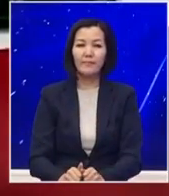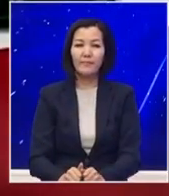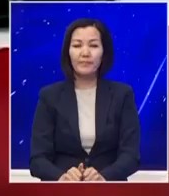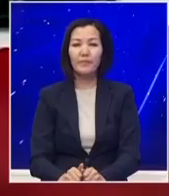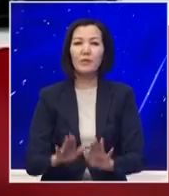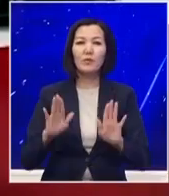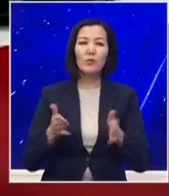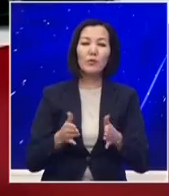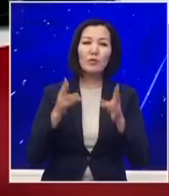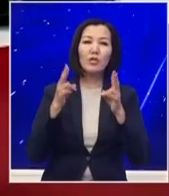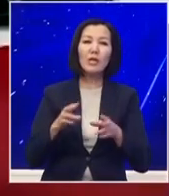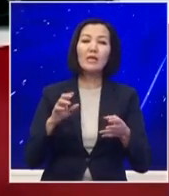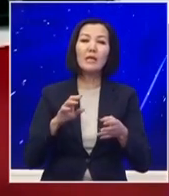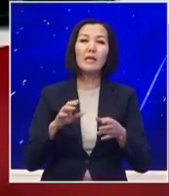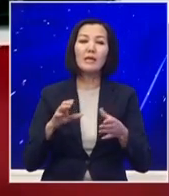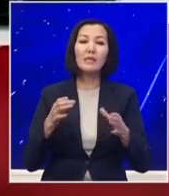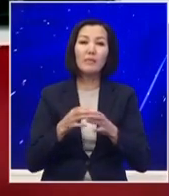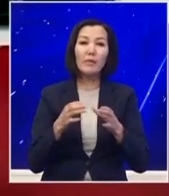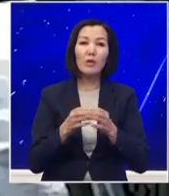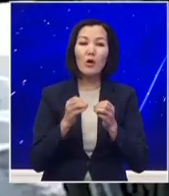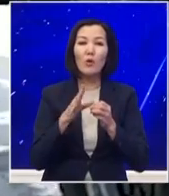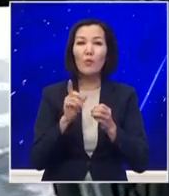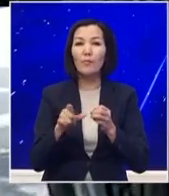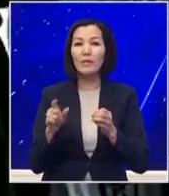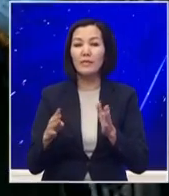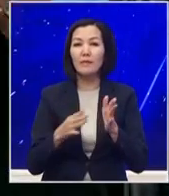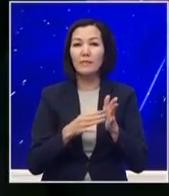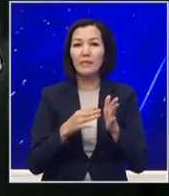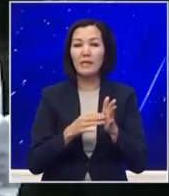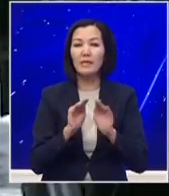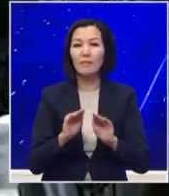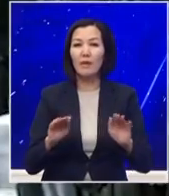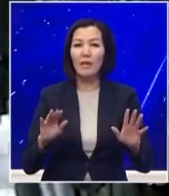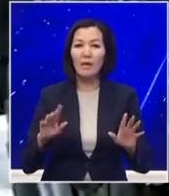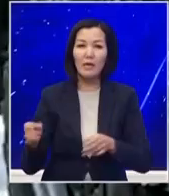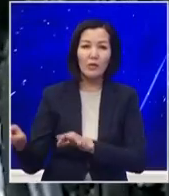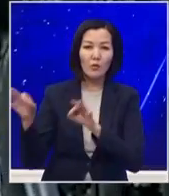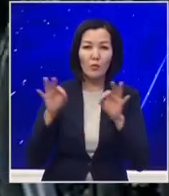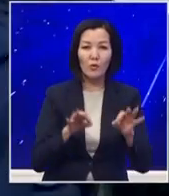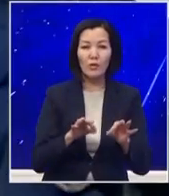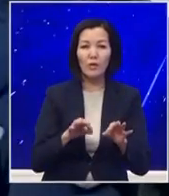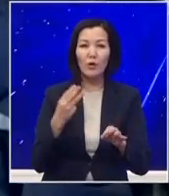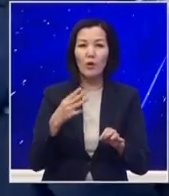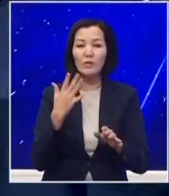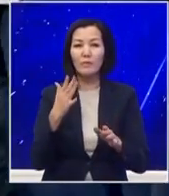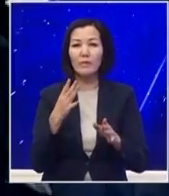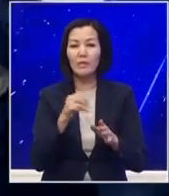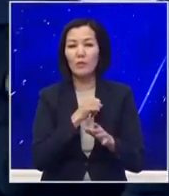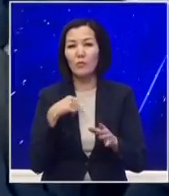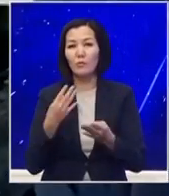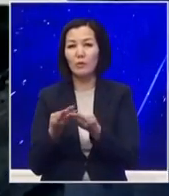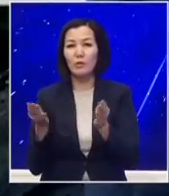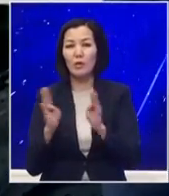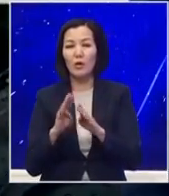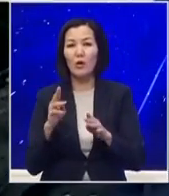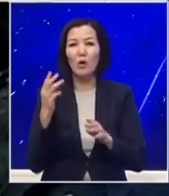Төтенше жағдайлар департаментінің күшімен 15 адам, оның ішінде 8 бала эвакуацияланды. Тағы 35 адам өз бетінше эвакуацияланды. 15 шаршы